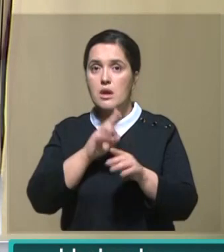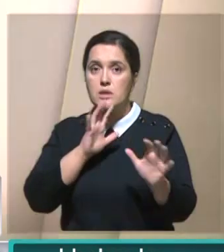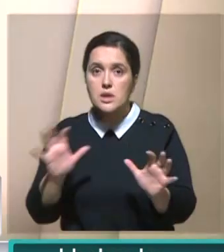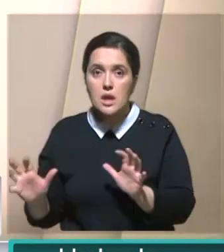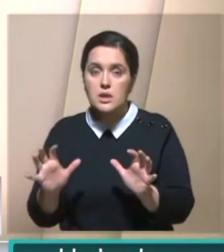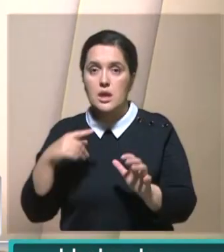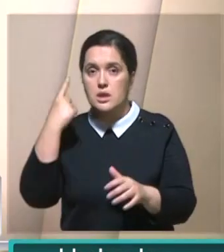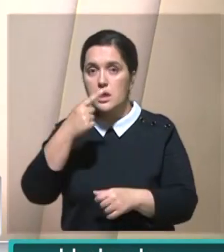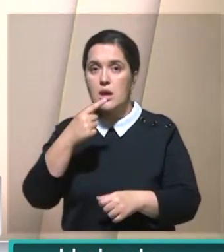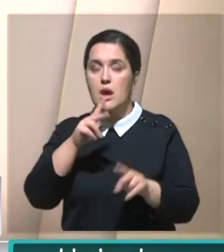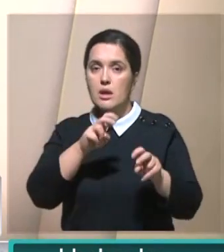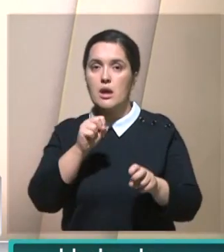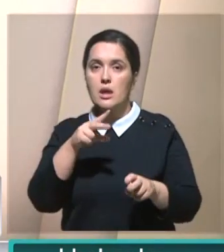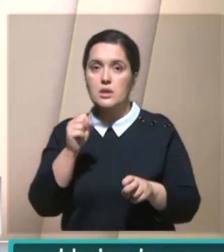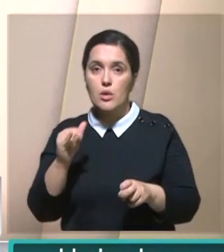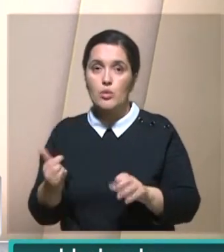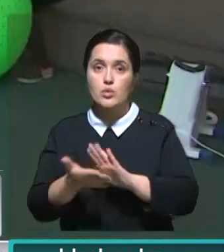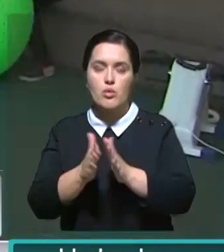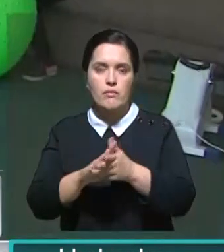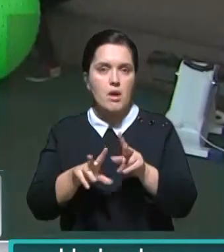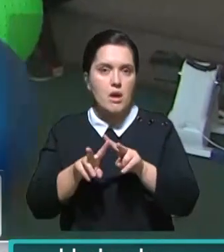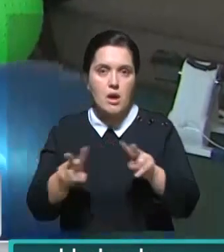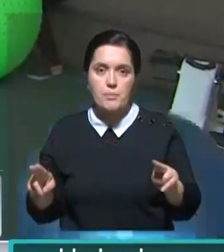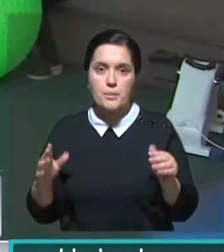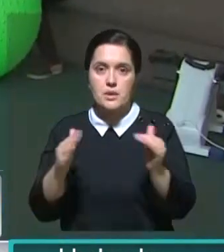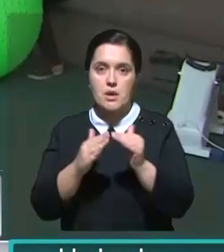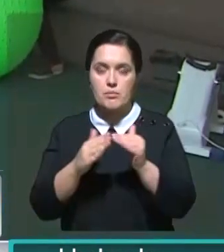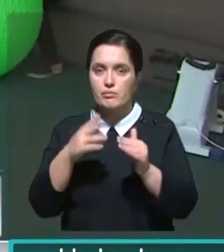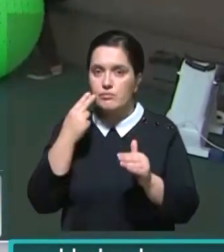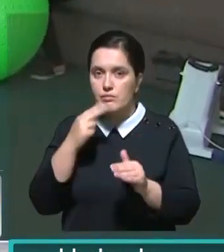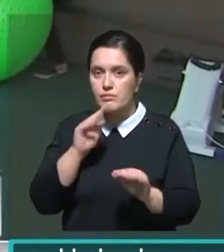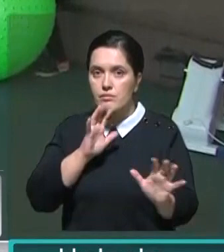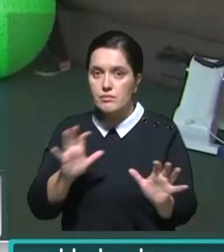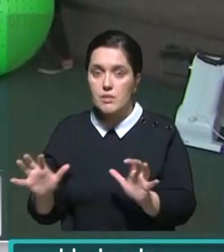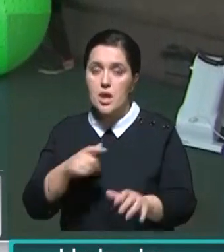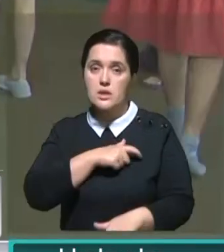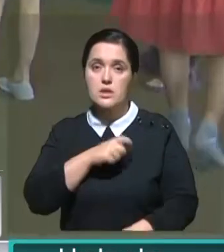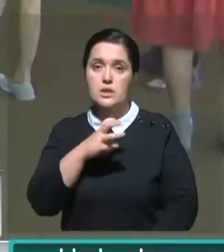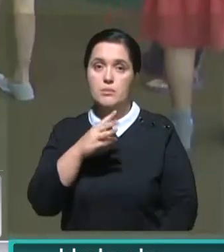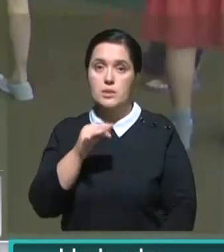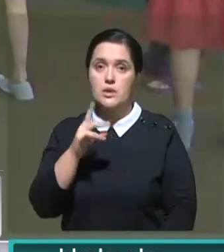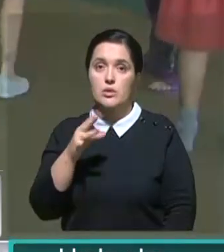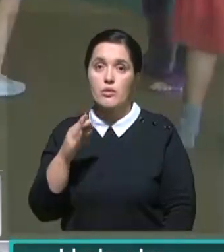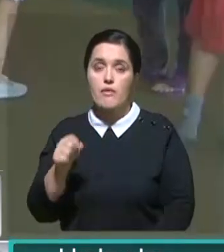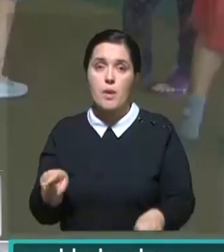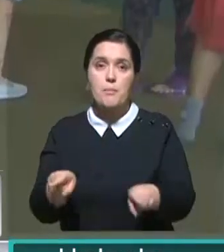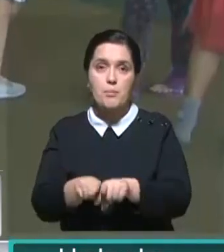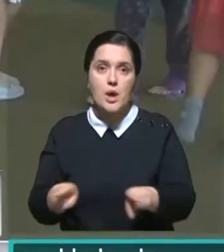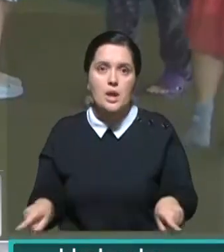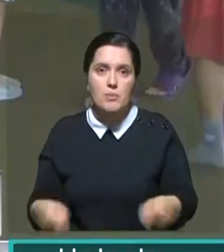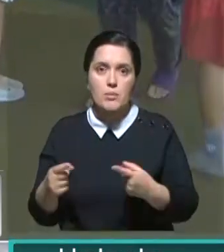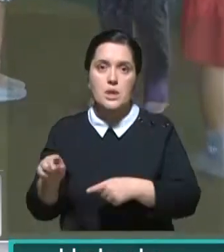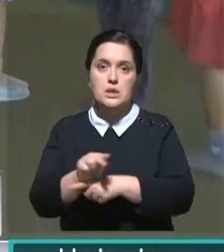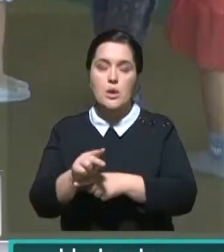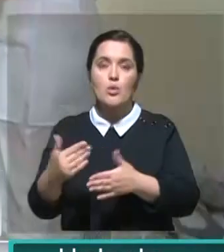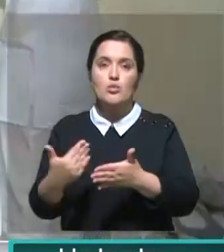содержания опекаемых лиц в центре Алатау – это условия, приближенные к домашним. Как отметила депутат Смирнова, такие вот реабилитационные